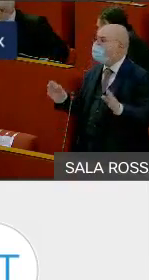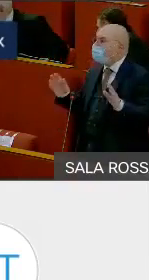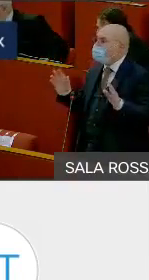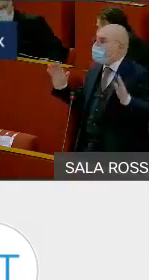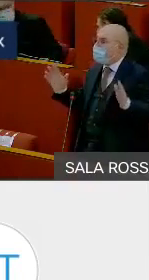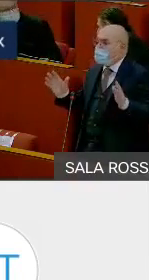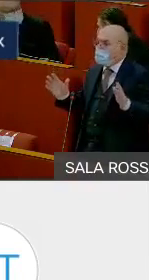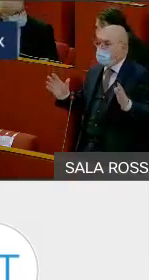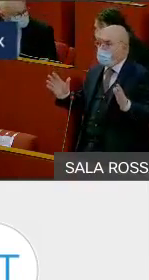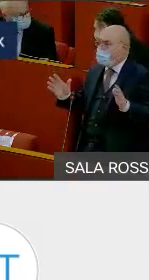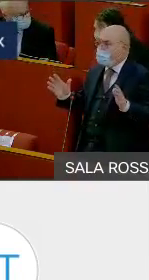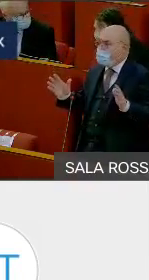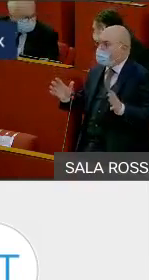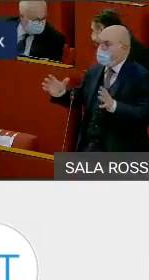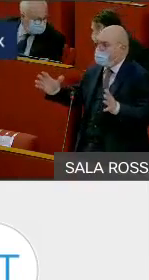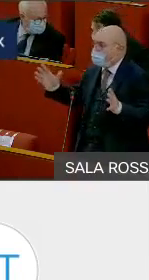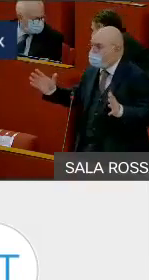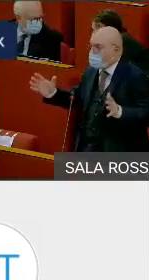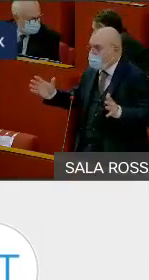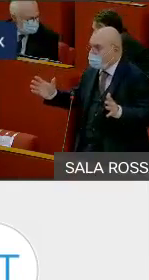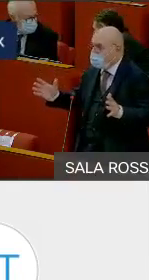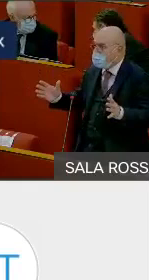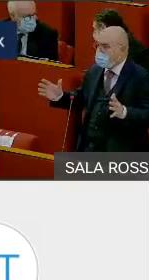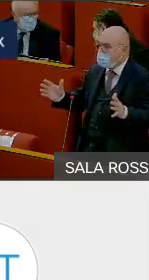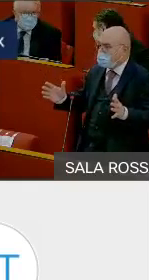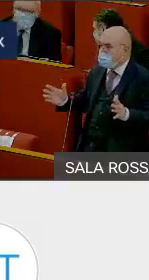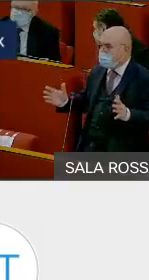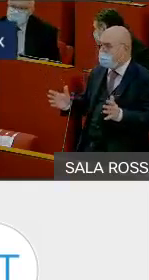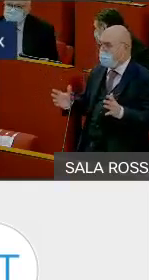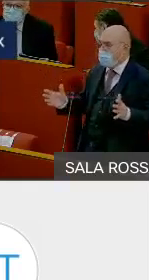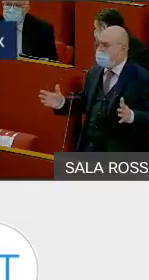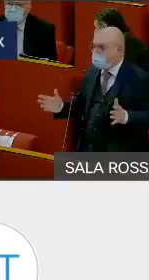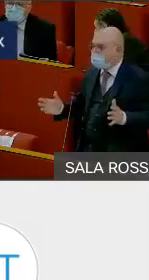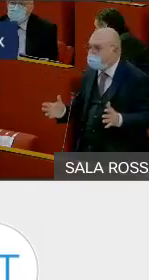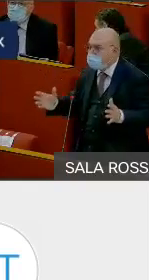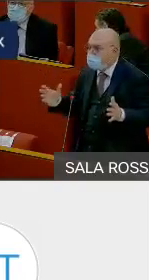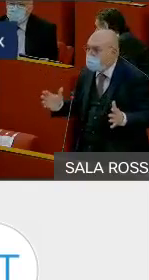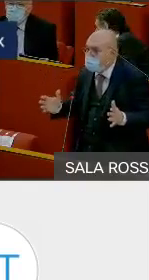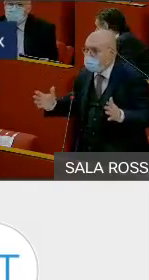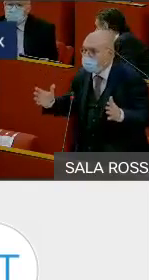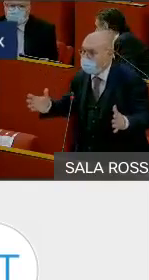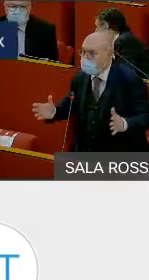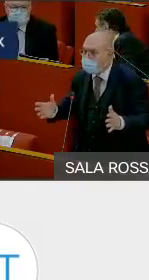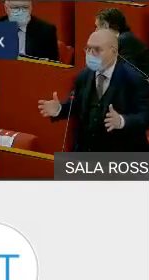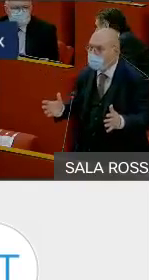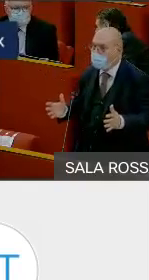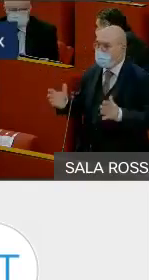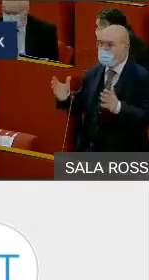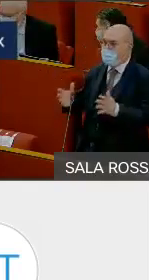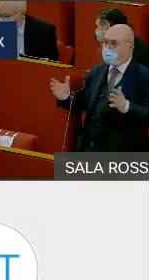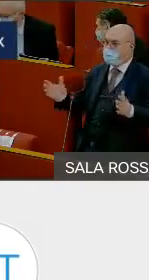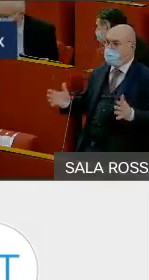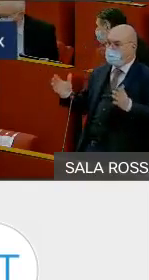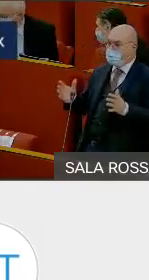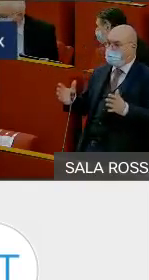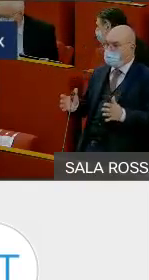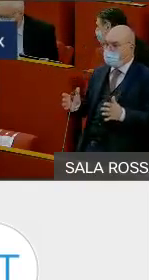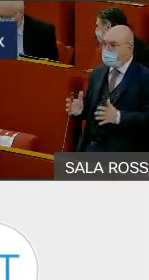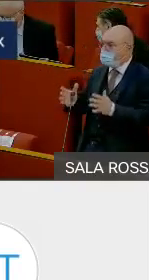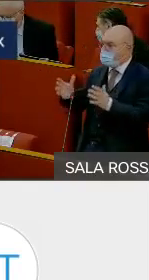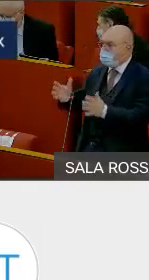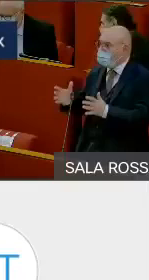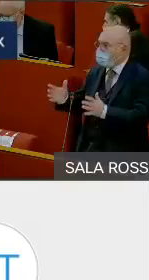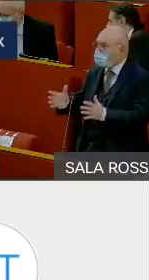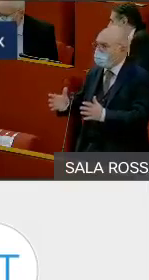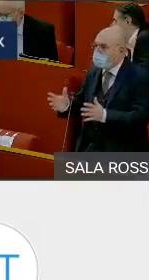gestite peraltro anche da diverse maggioranze perché volevo dire signorini che fu il primo a fare il piano per il